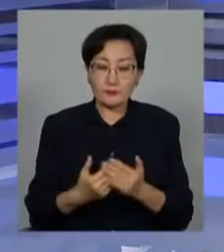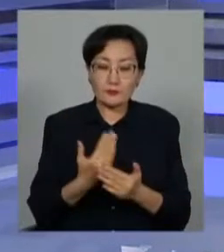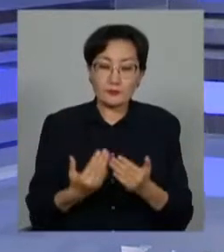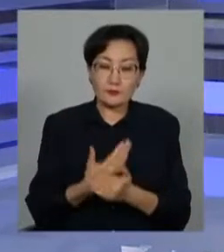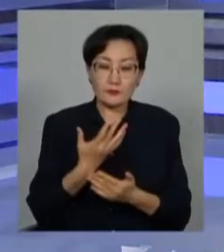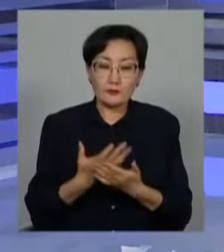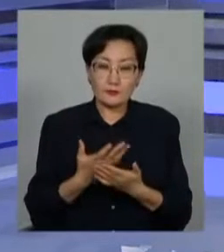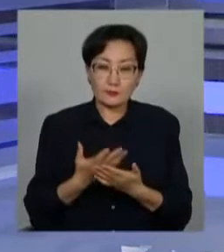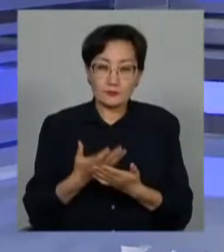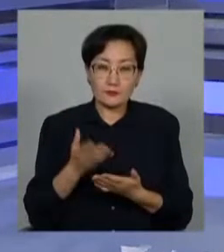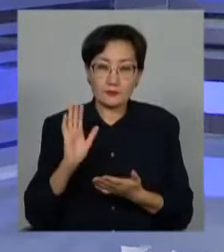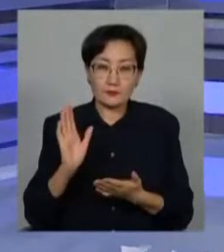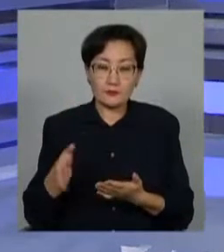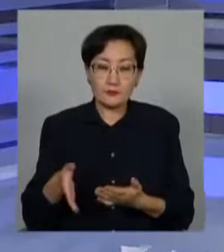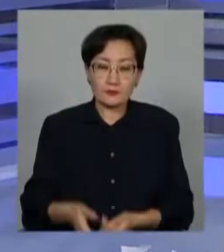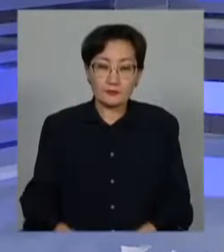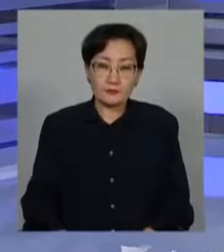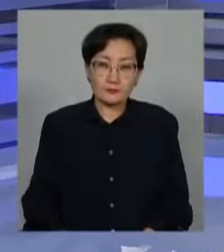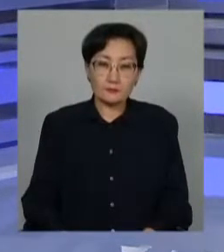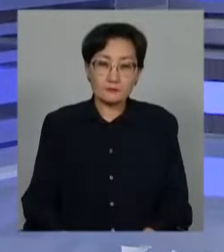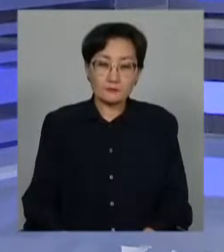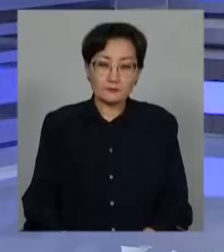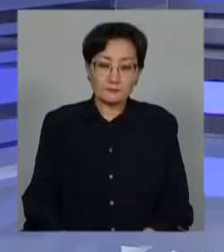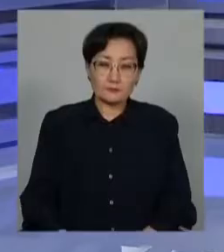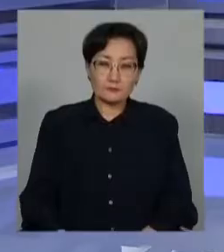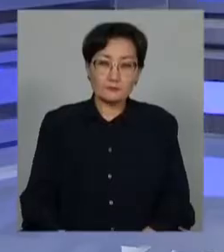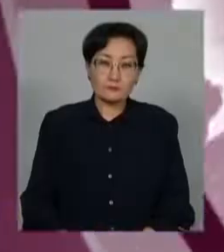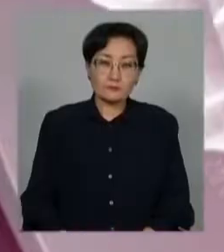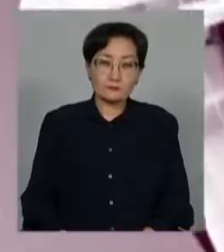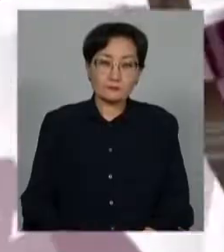әріптесім Бұлбұл Қалнұрғызы. Әуелі аңдатпа.